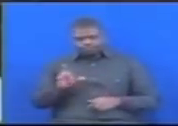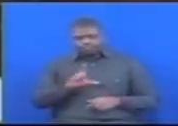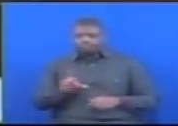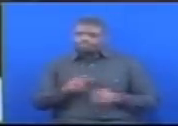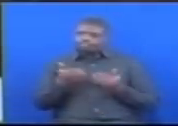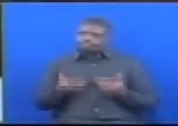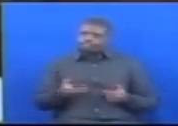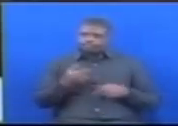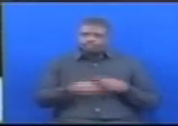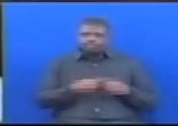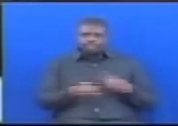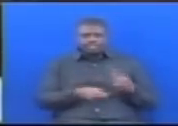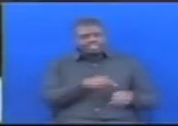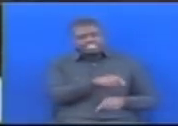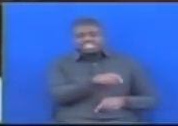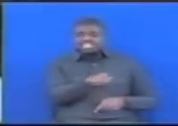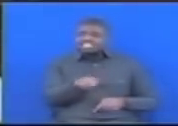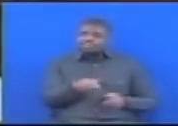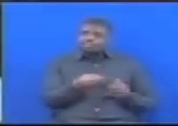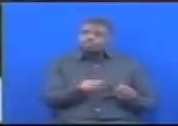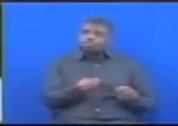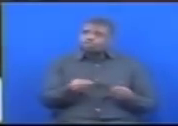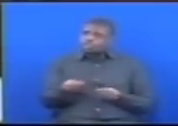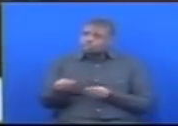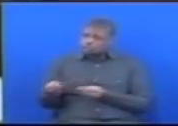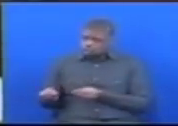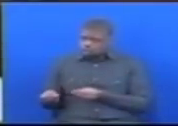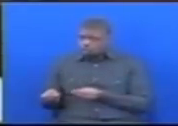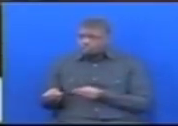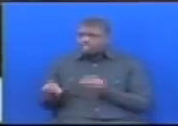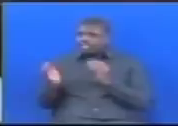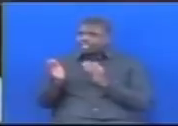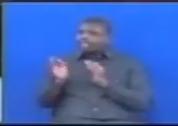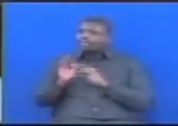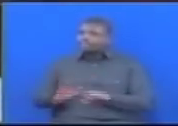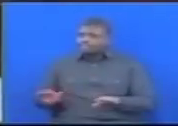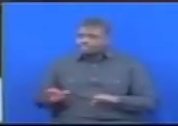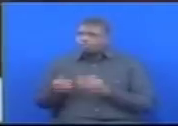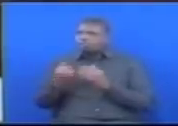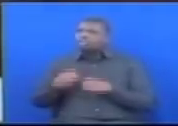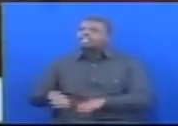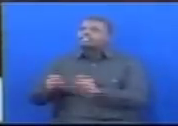sasa miradi hii midogo midogo ya maji itakamilika na kutekelezwa?